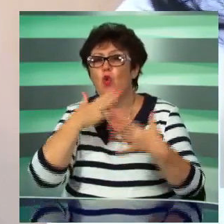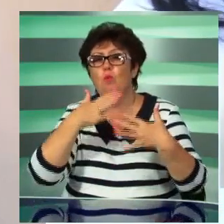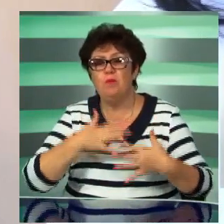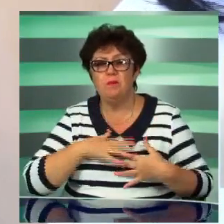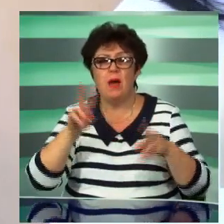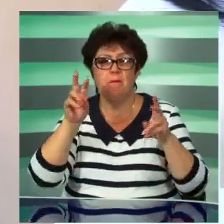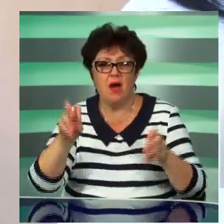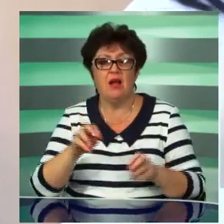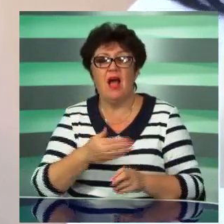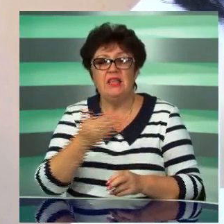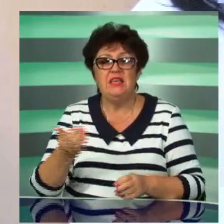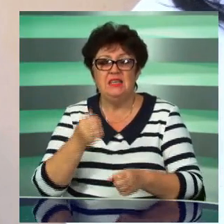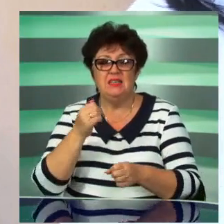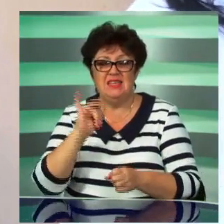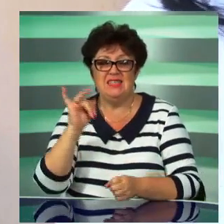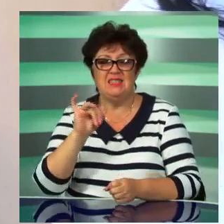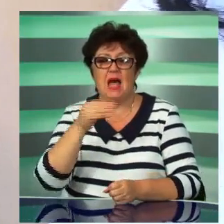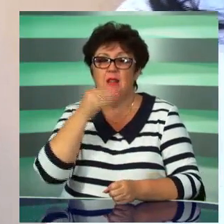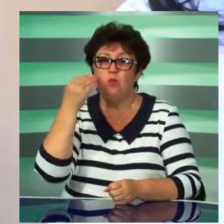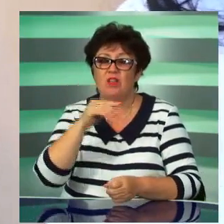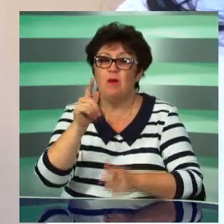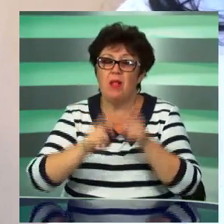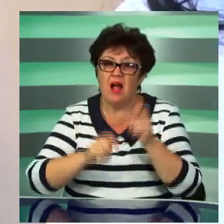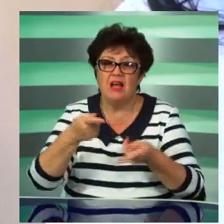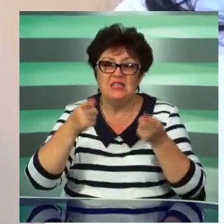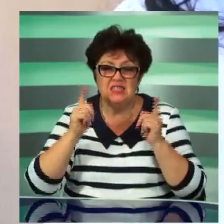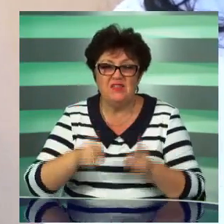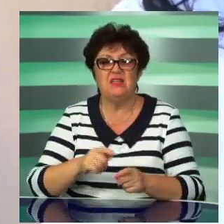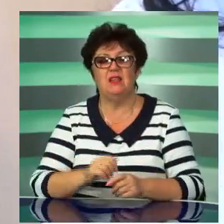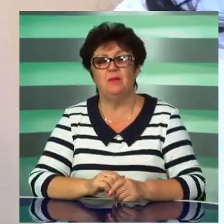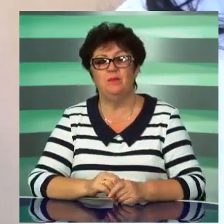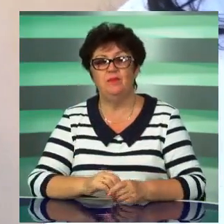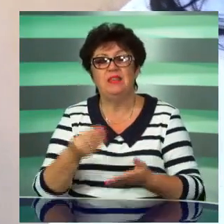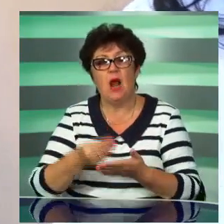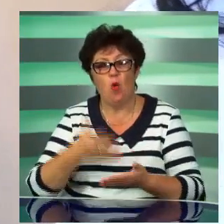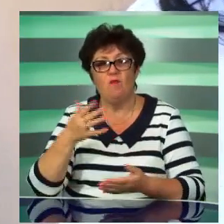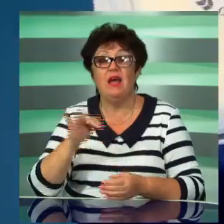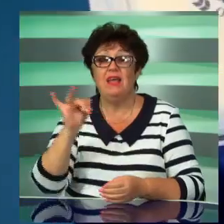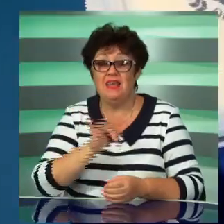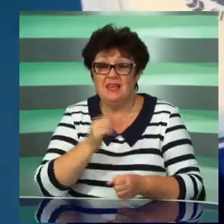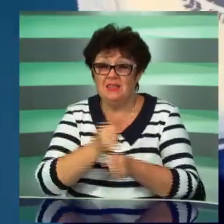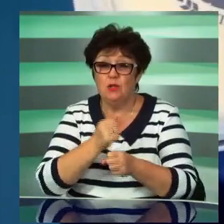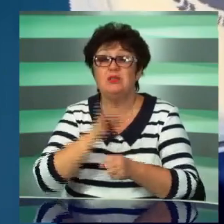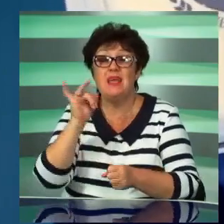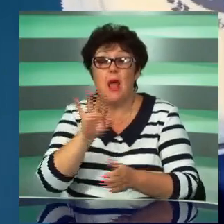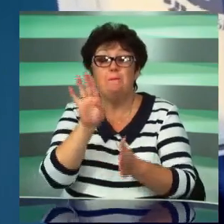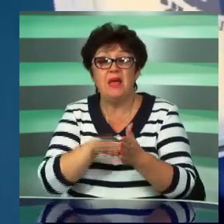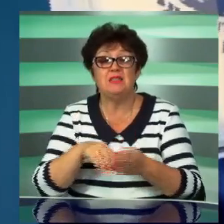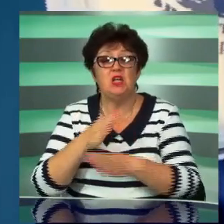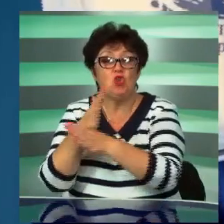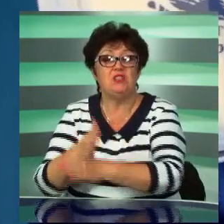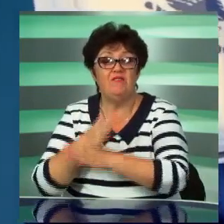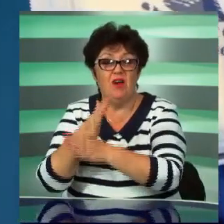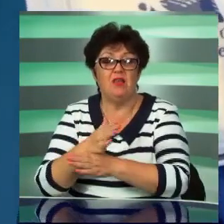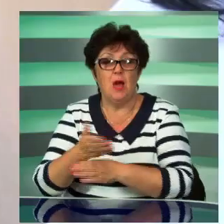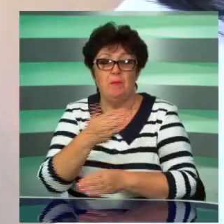марка, потому что они тоже из отборного молока, действительно из дорогого производятся. И они без созревания. Мы